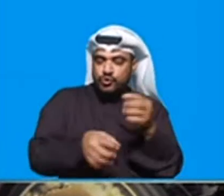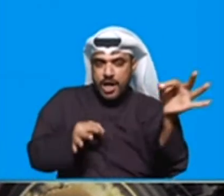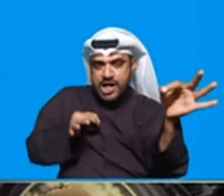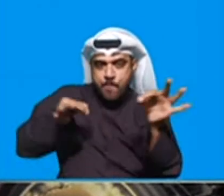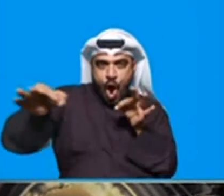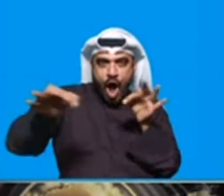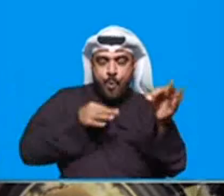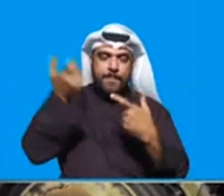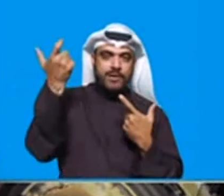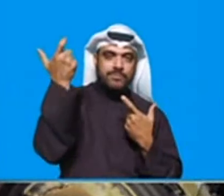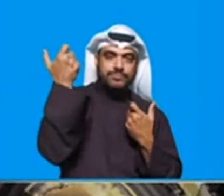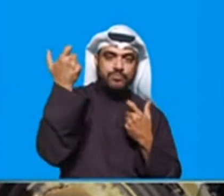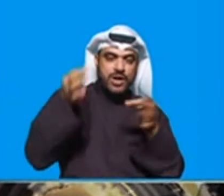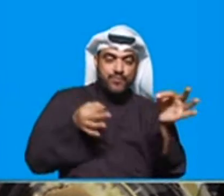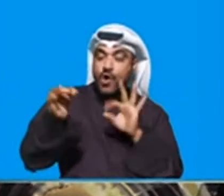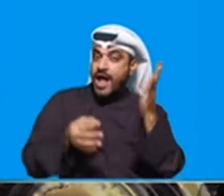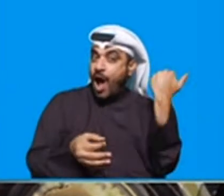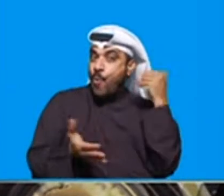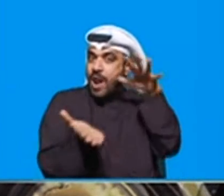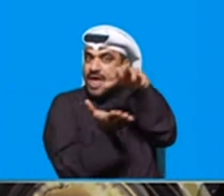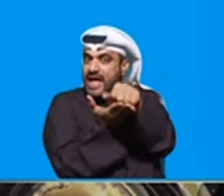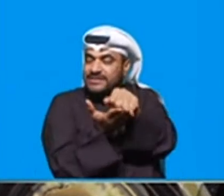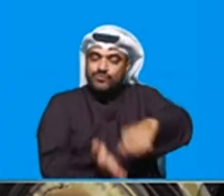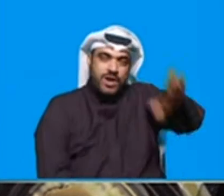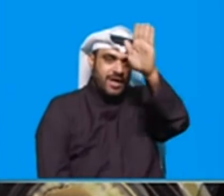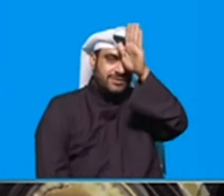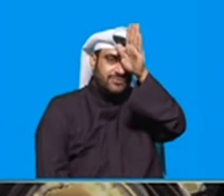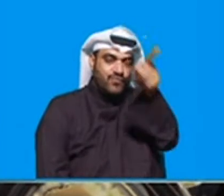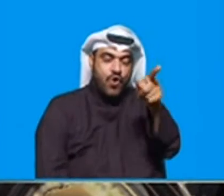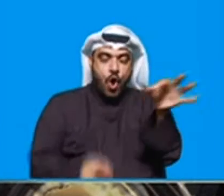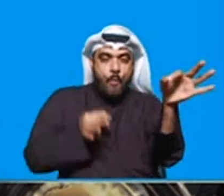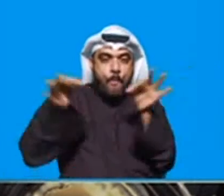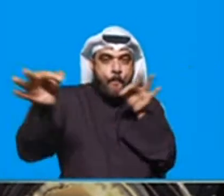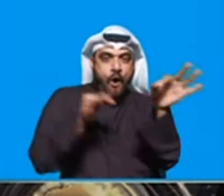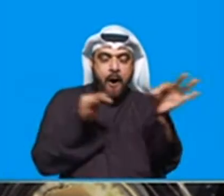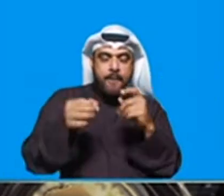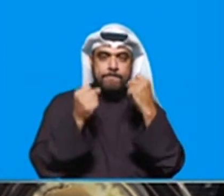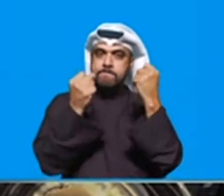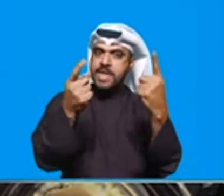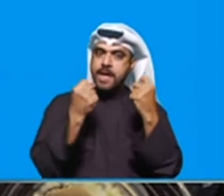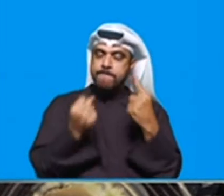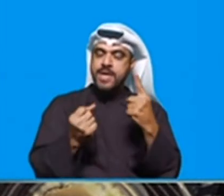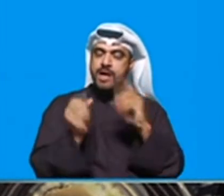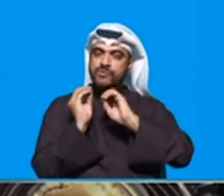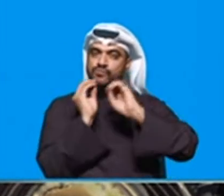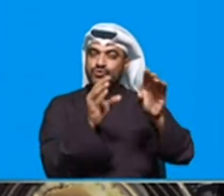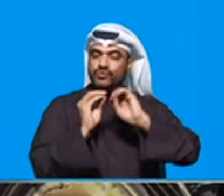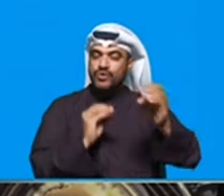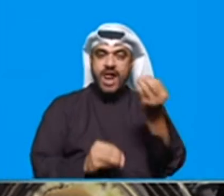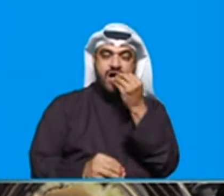الغالي ومقاومتهما الاحتلال العراقي بعد أن انضمتا للمقاومة الكويتية وعرفتا بنشاطهما في نقل السلاح